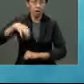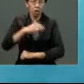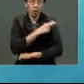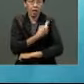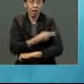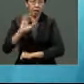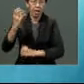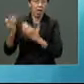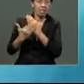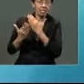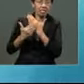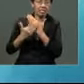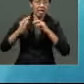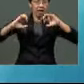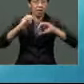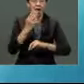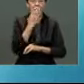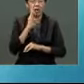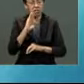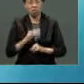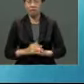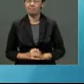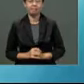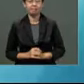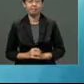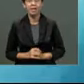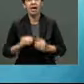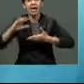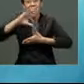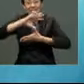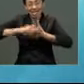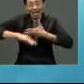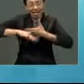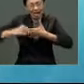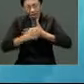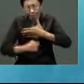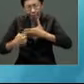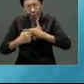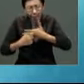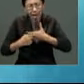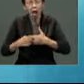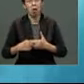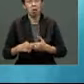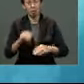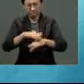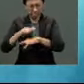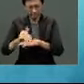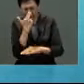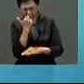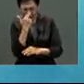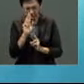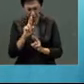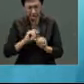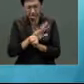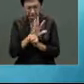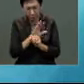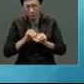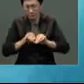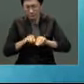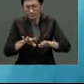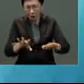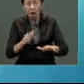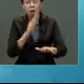าเตือนรัฐบาลประเทศในลาตินอเมริกาว่ามีความเสี่ยงที่จะเผชิญ โรครุนแรงกว่านี้หากรีบผ่อนปรนม